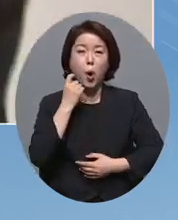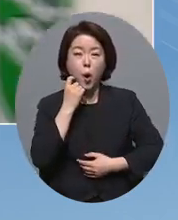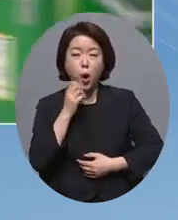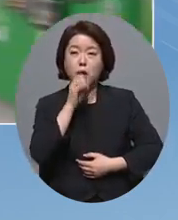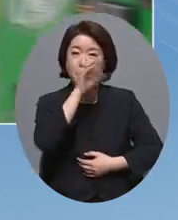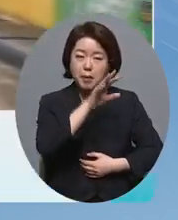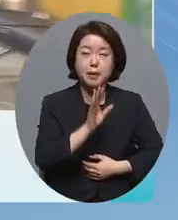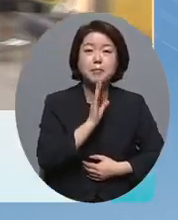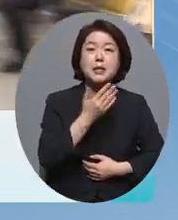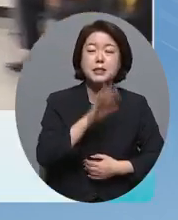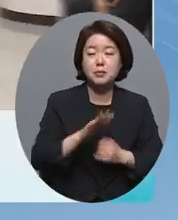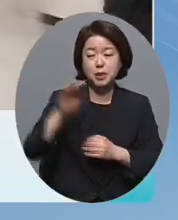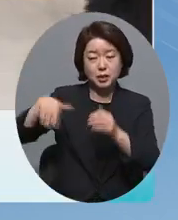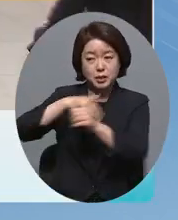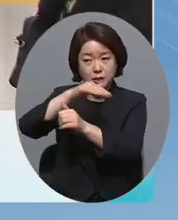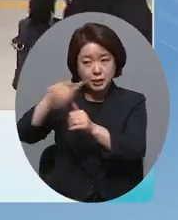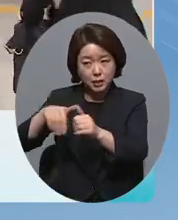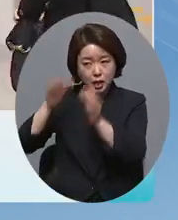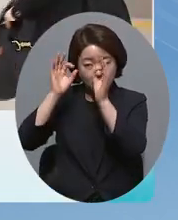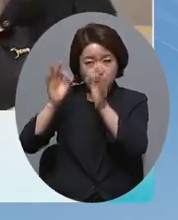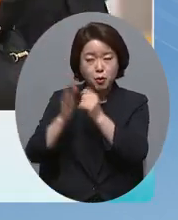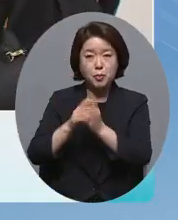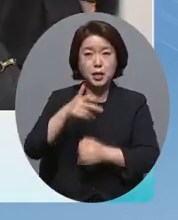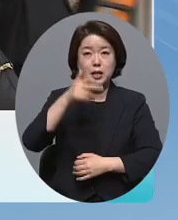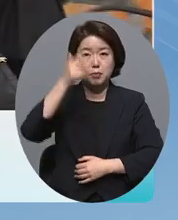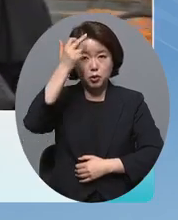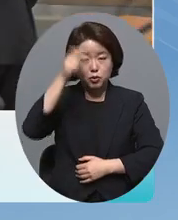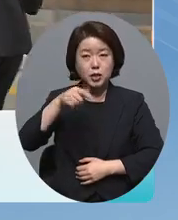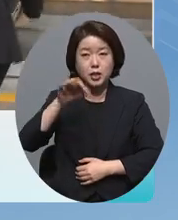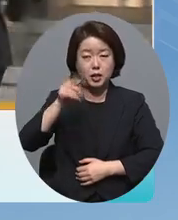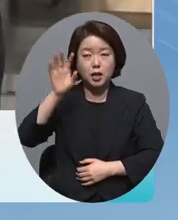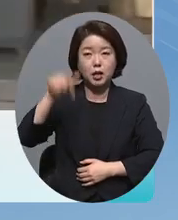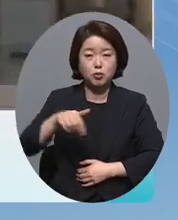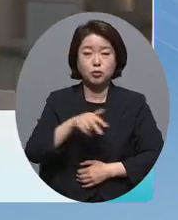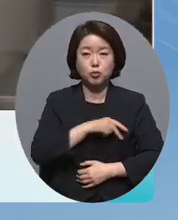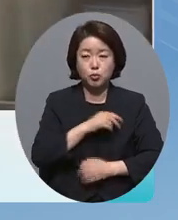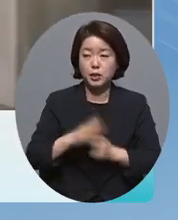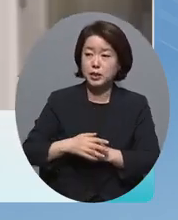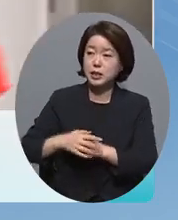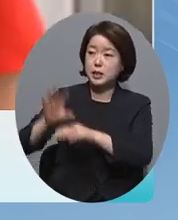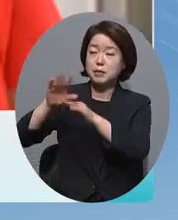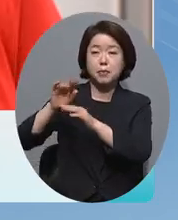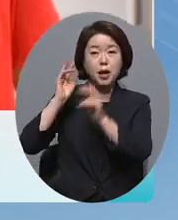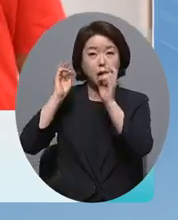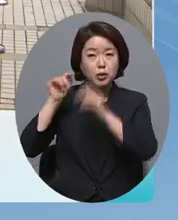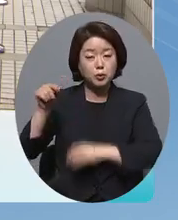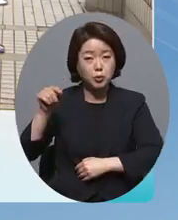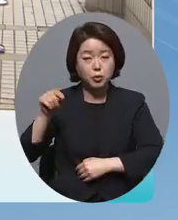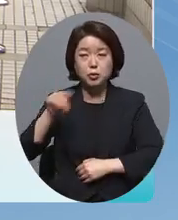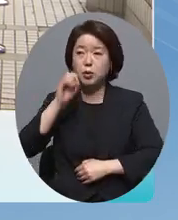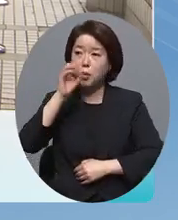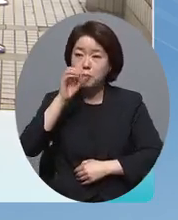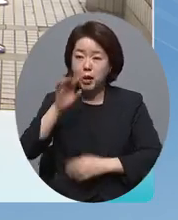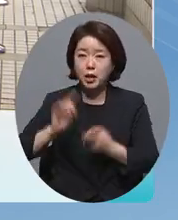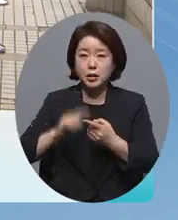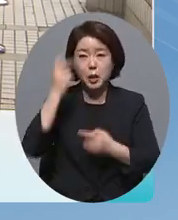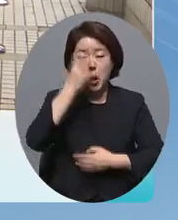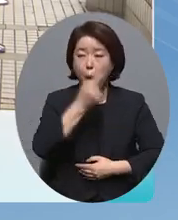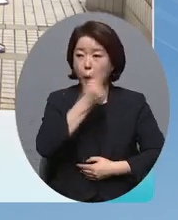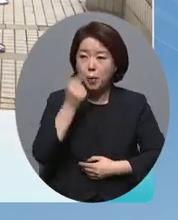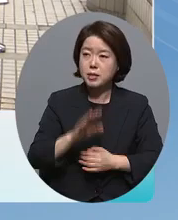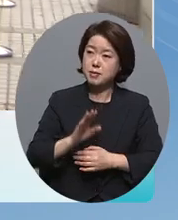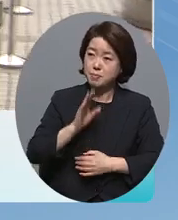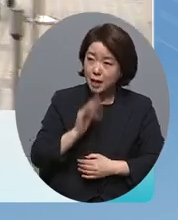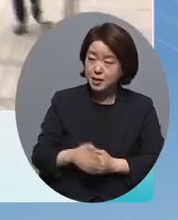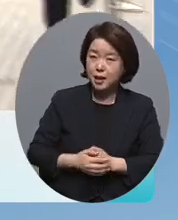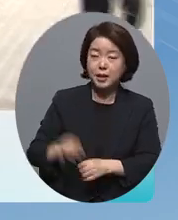유포한 것은 맞지만 그 당시 상황에 비춰보면 이 언론사의 보도에 대해서 검증할 목적으로 또는 이걸 사실이